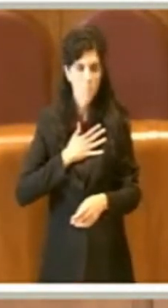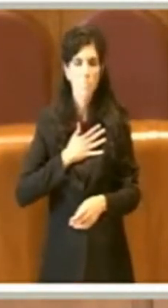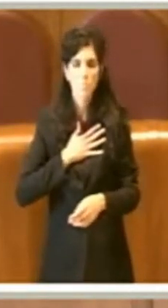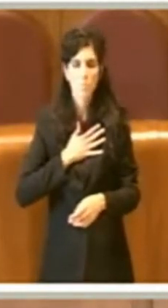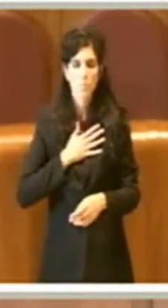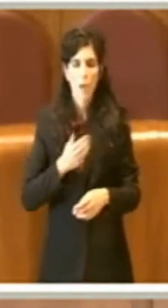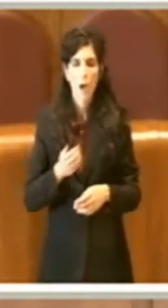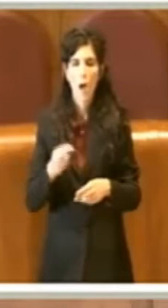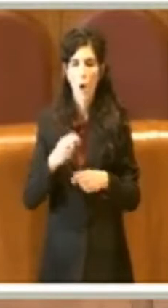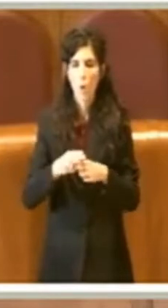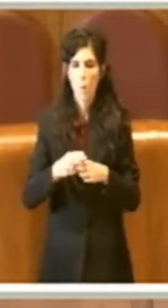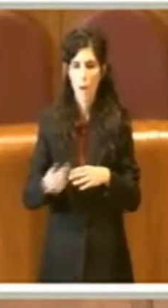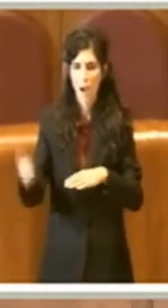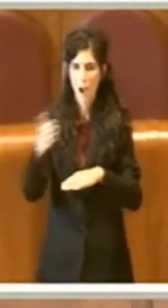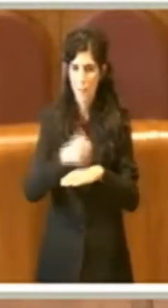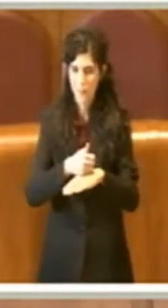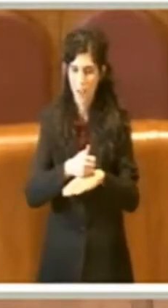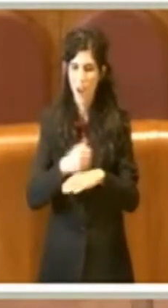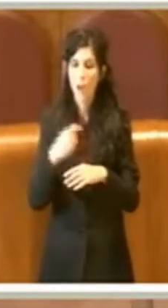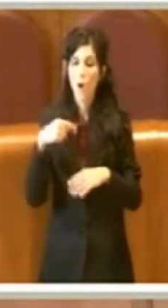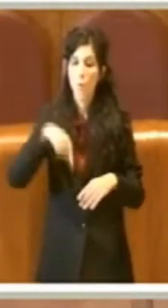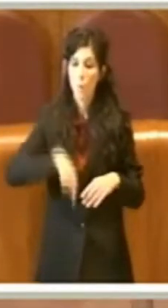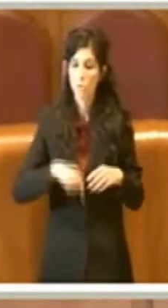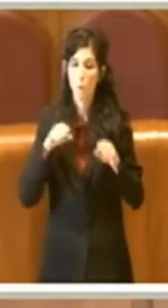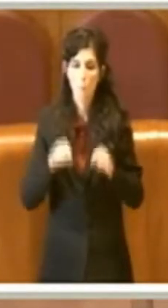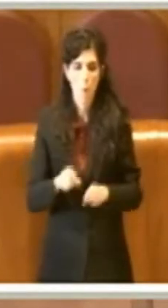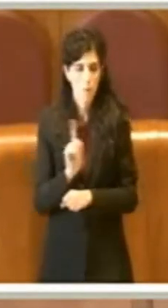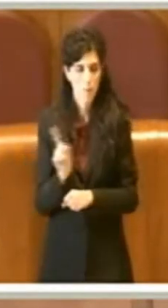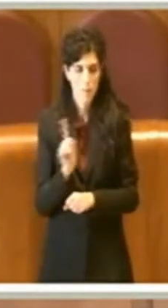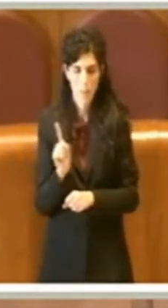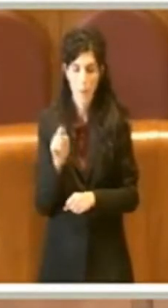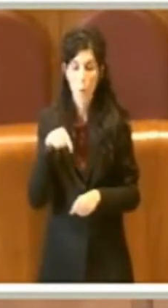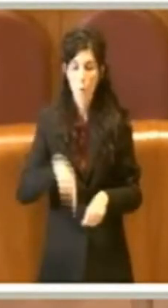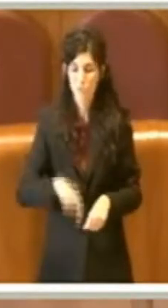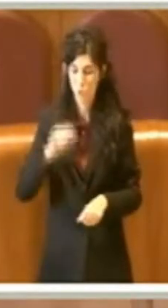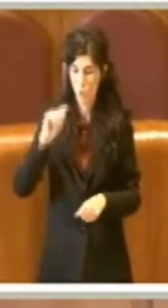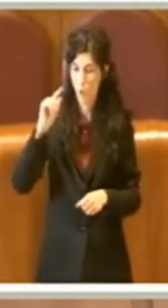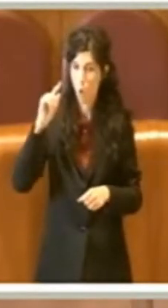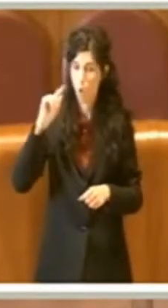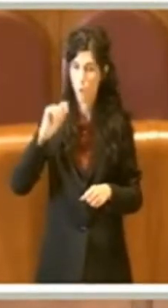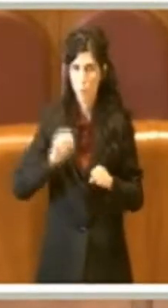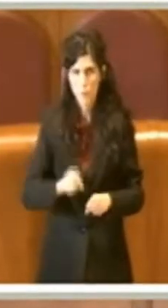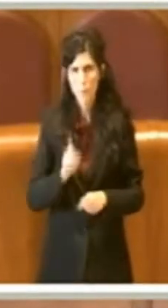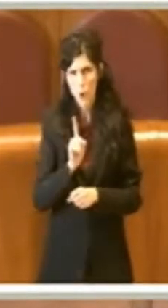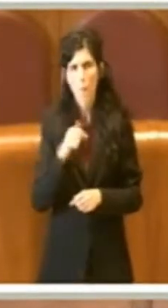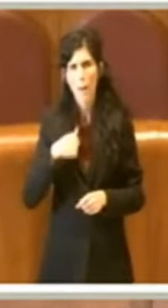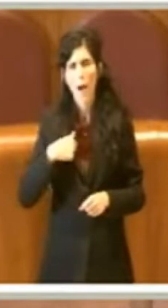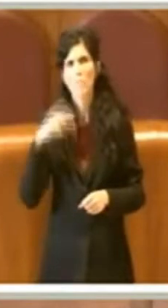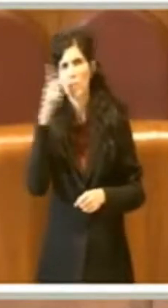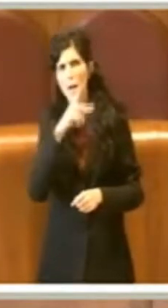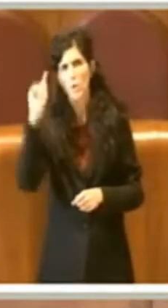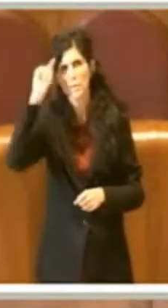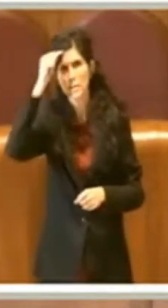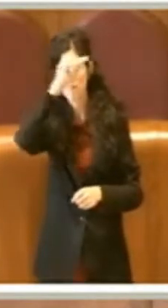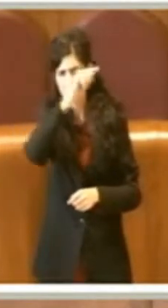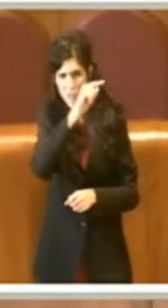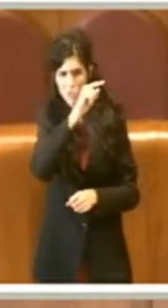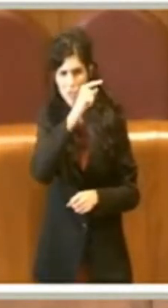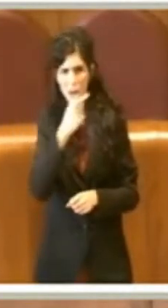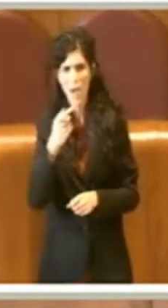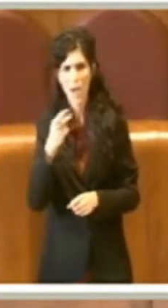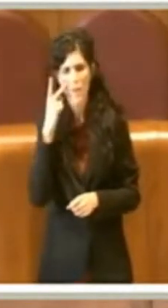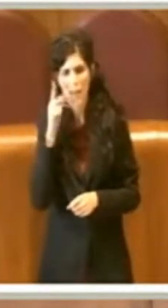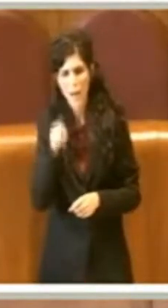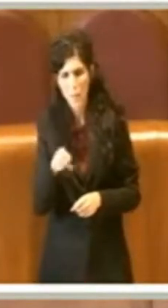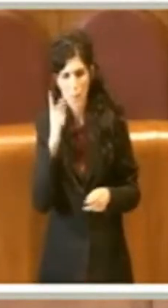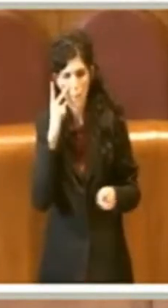e questo non è stato possibile cioè non è stato possibile stato molto difficile per esempio sfratto crowe stato manutentivo e lo stato dei